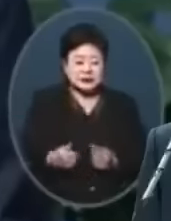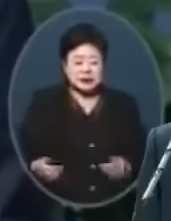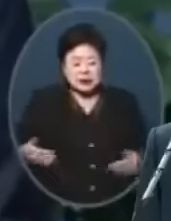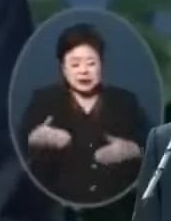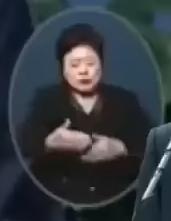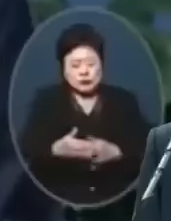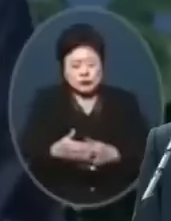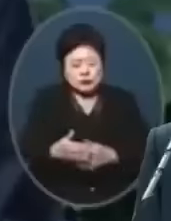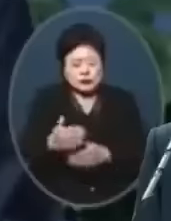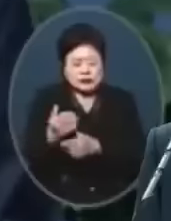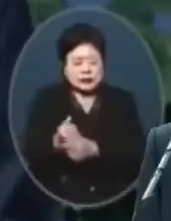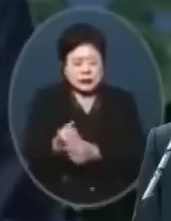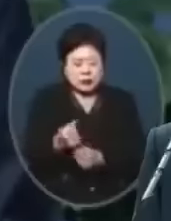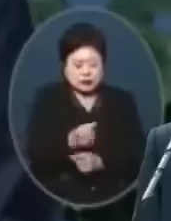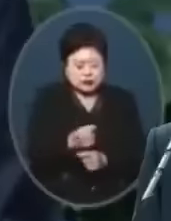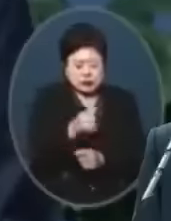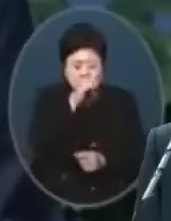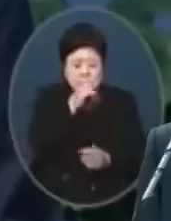있고